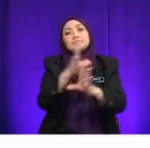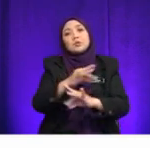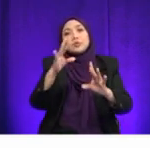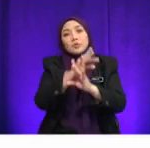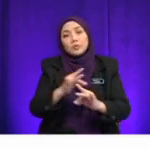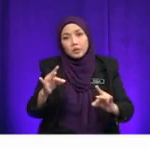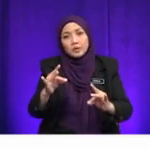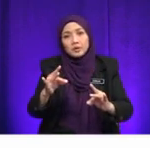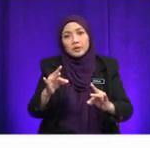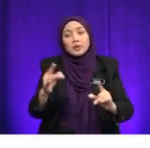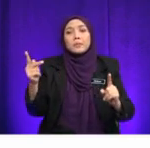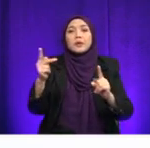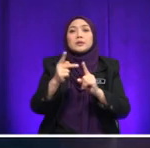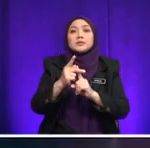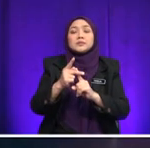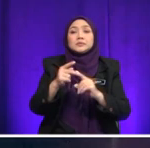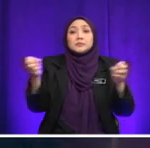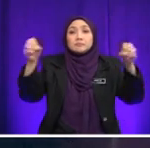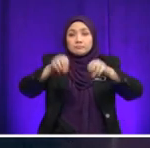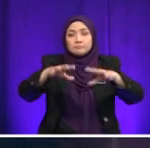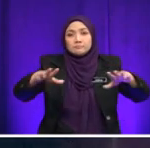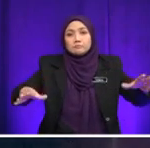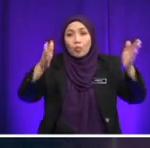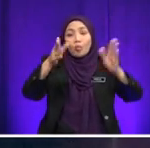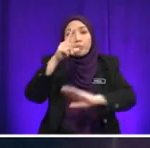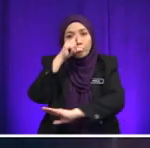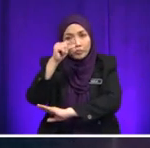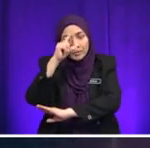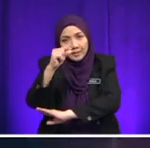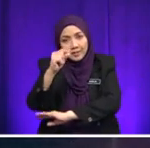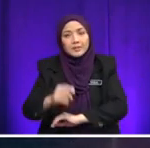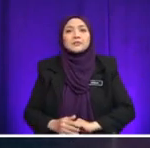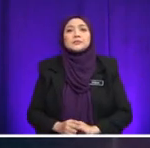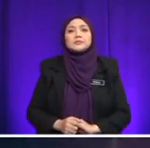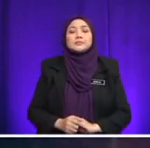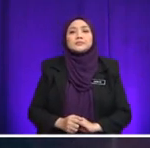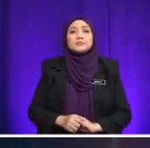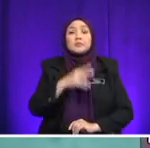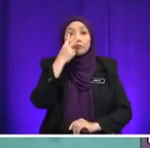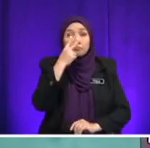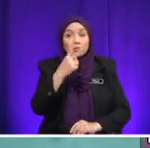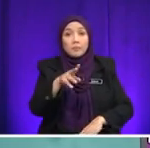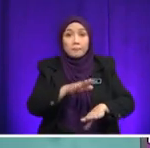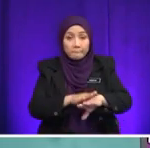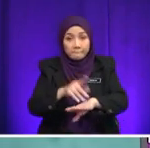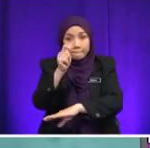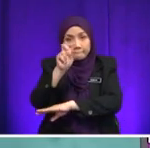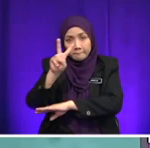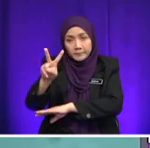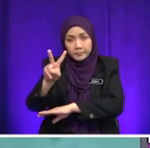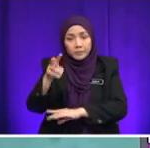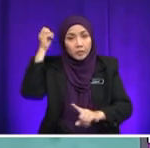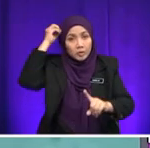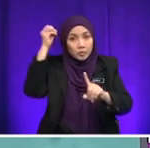1946 itu sendiri jadi itu adalah proses yang mana Inilah yang pada ketika kita